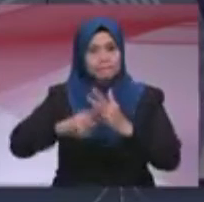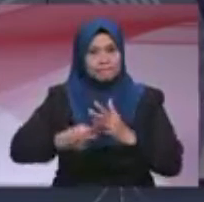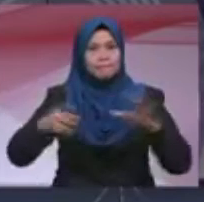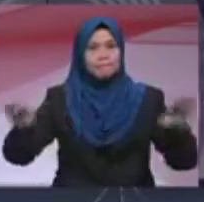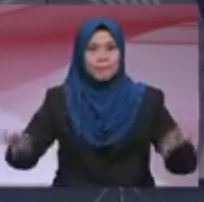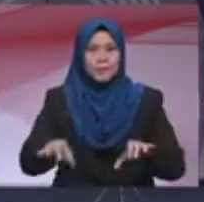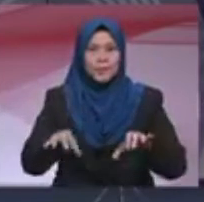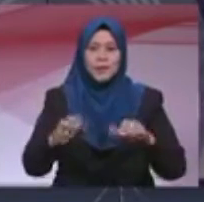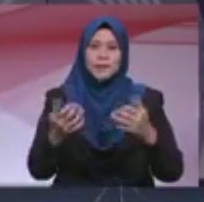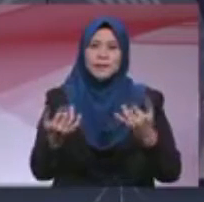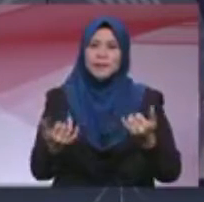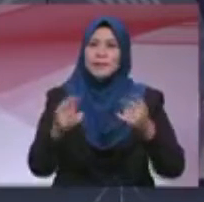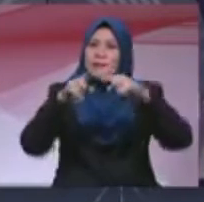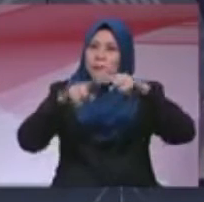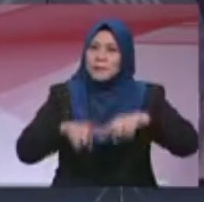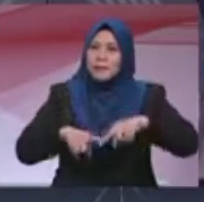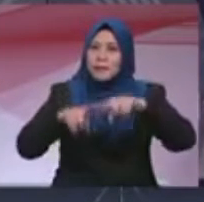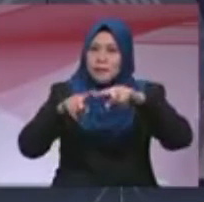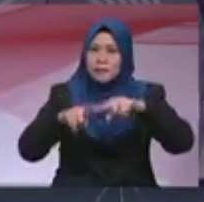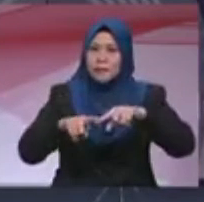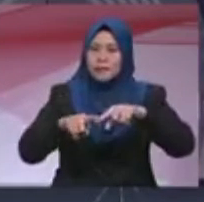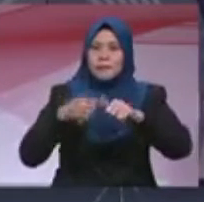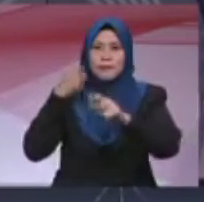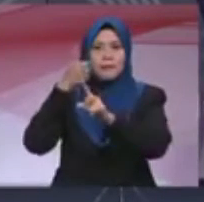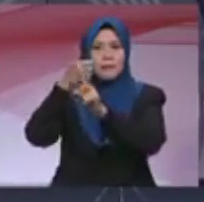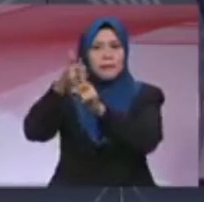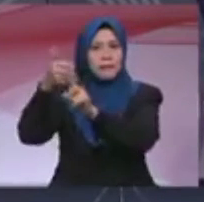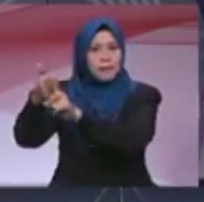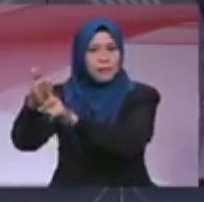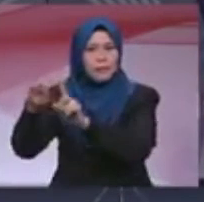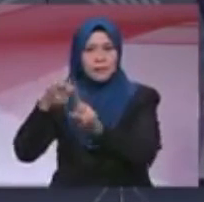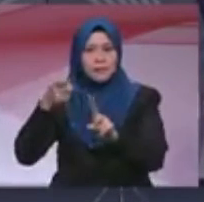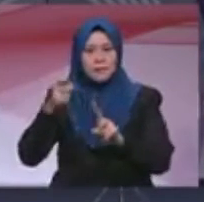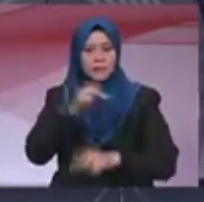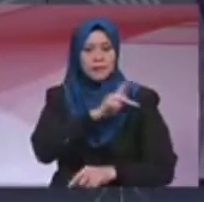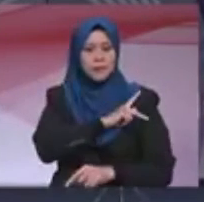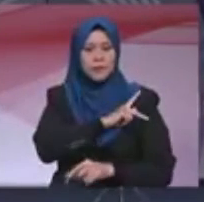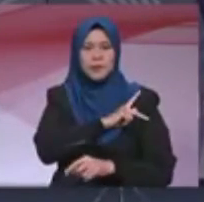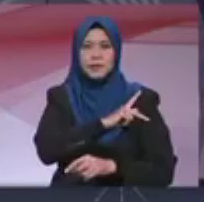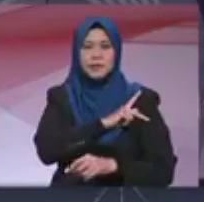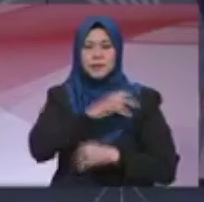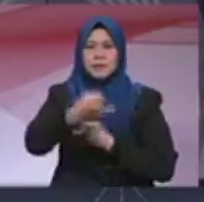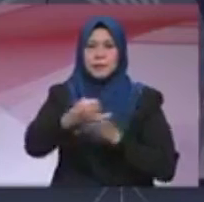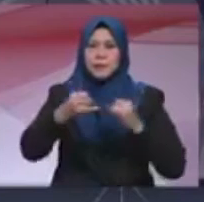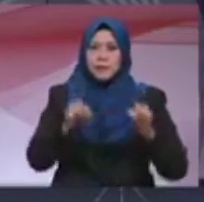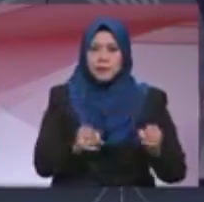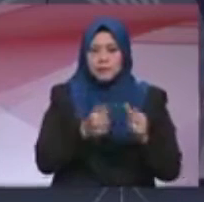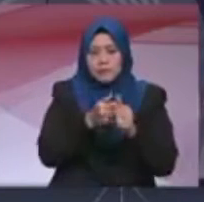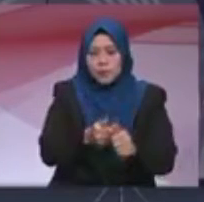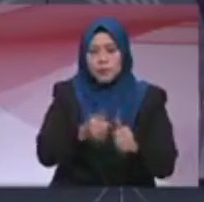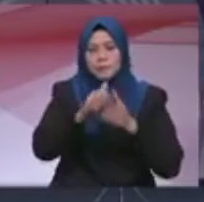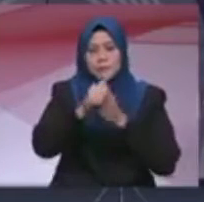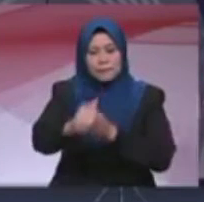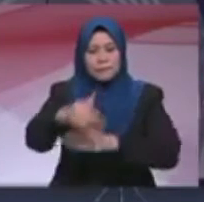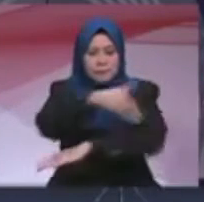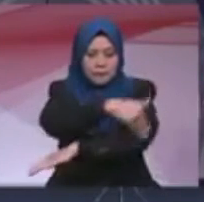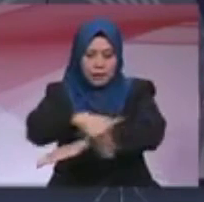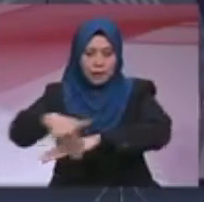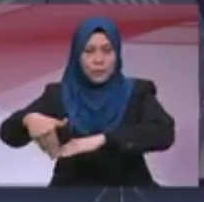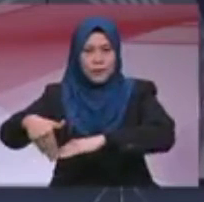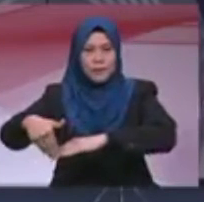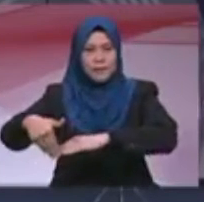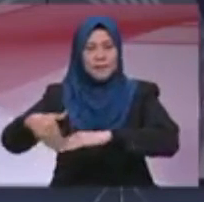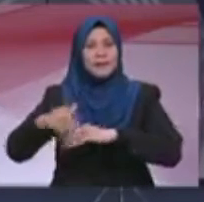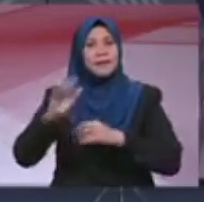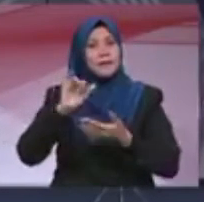adalah tertakluk kepada arahan ketua jabatan berdasarkan garis panduan yang ada. Ini